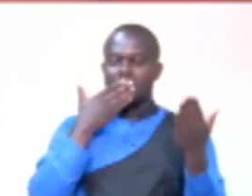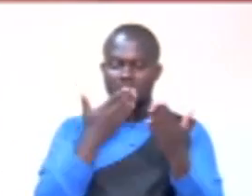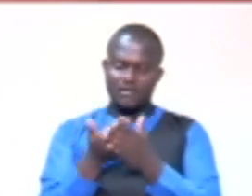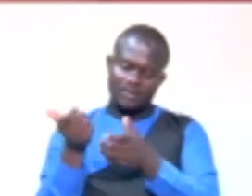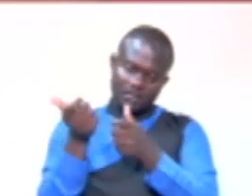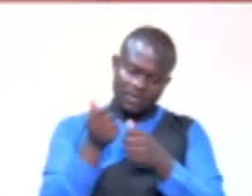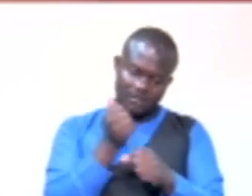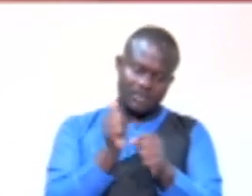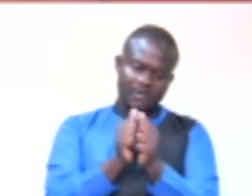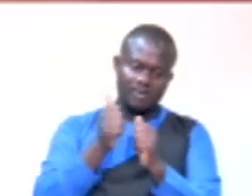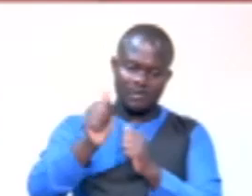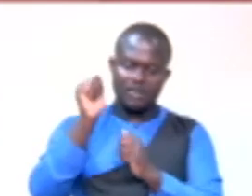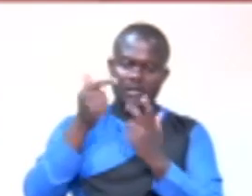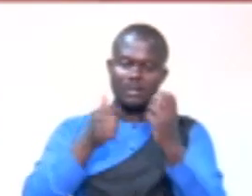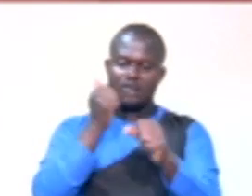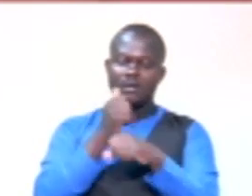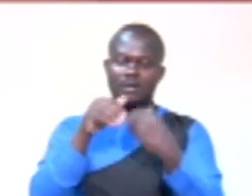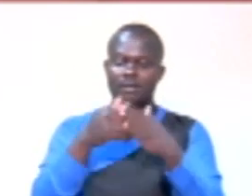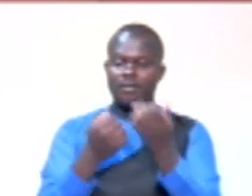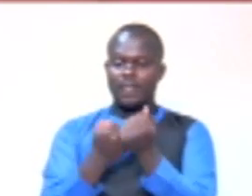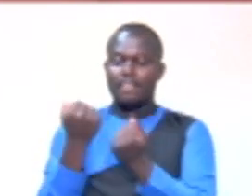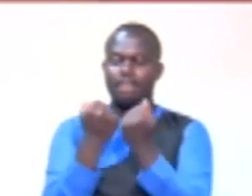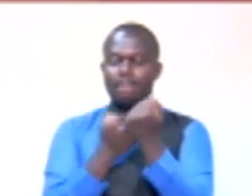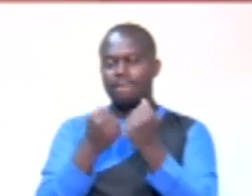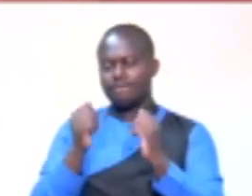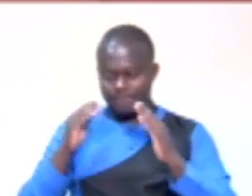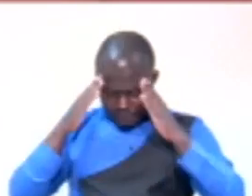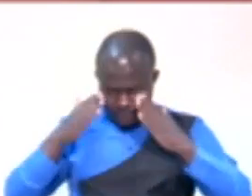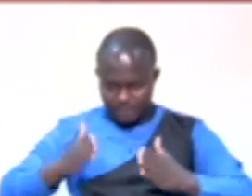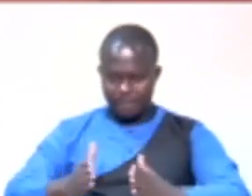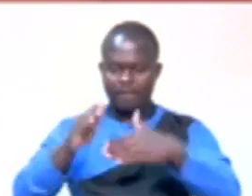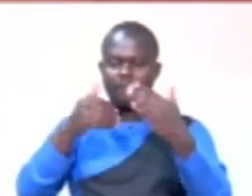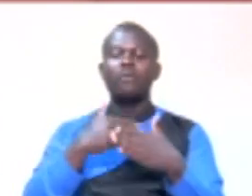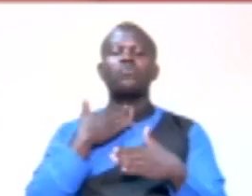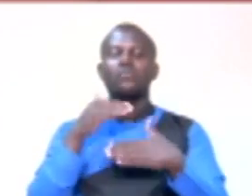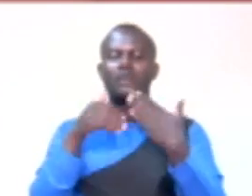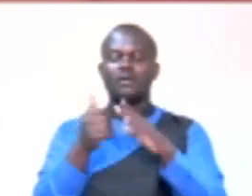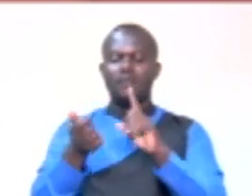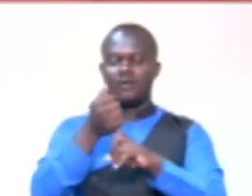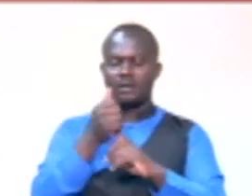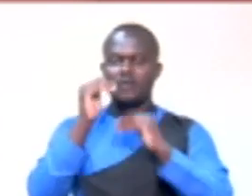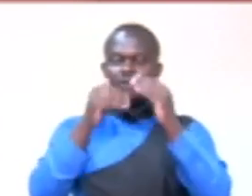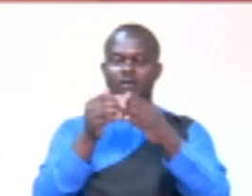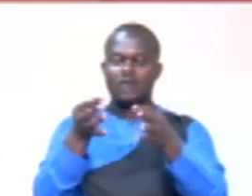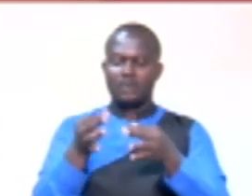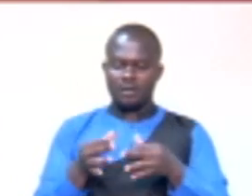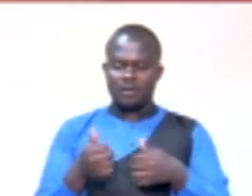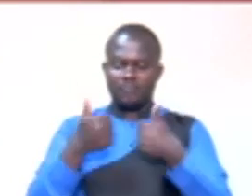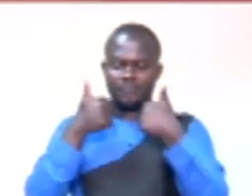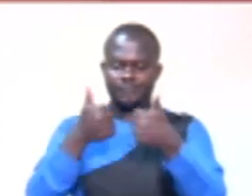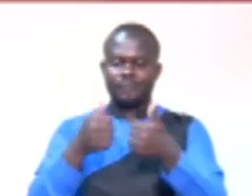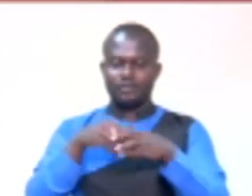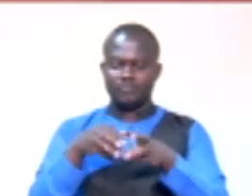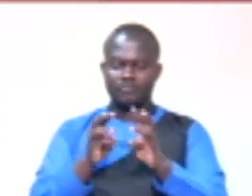byadukururiye gukorana nabo. Iyi mikorere n'imikoranire iganisha ku byifuzwa ari byo kugera ku rwego rw'imari rwihagazeho ku